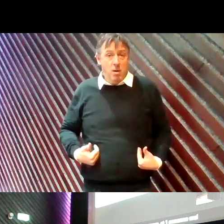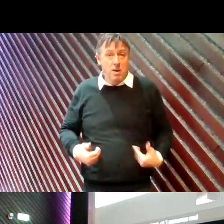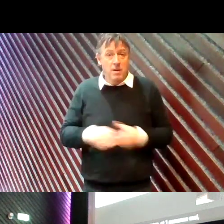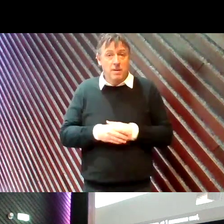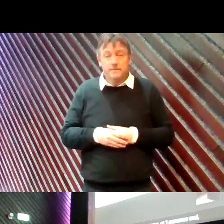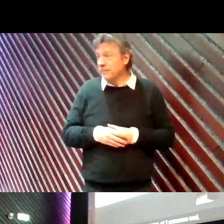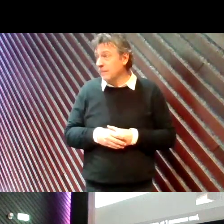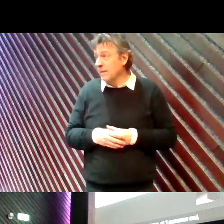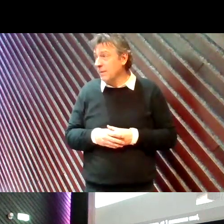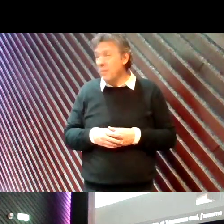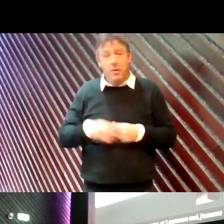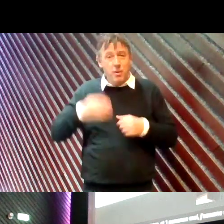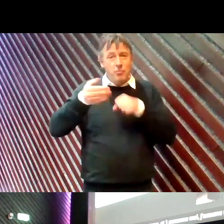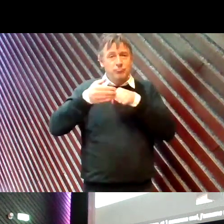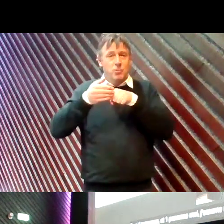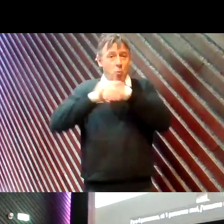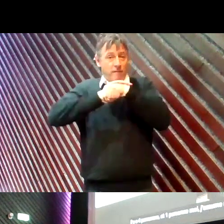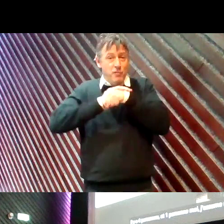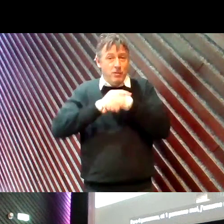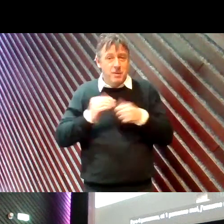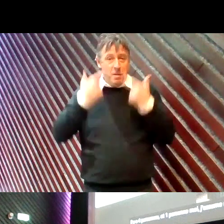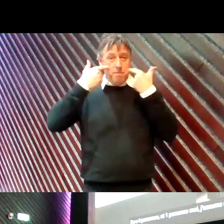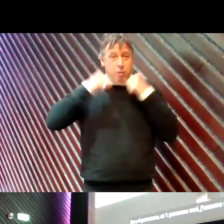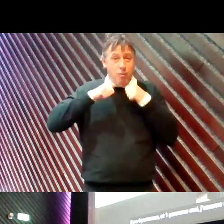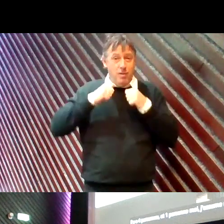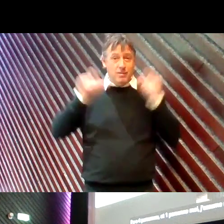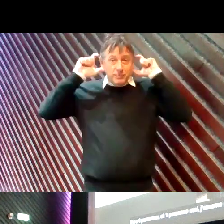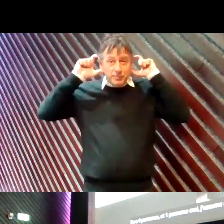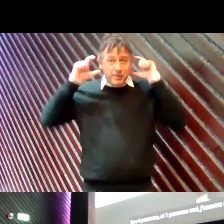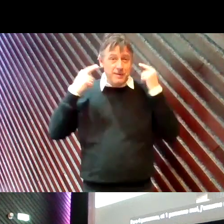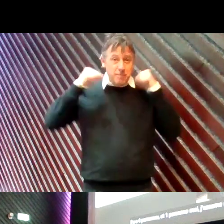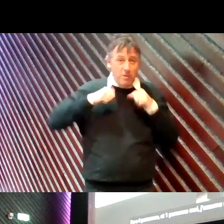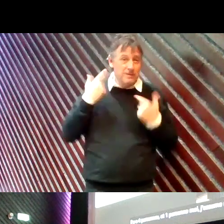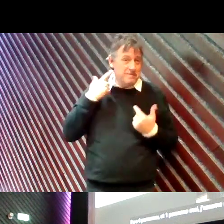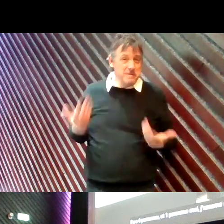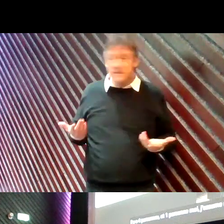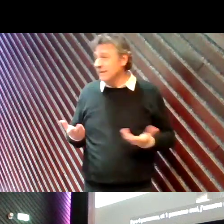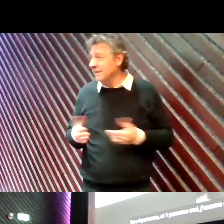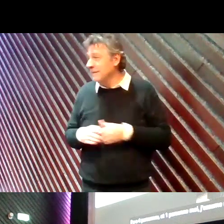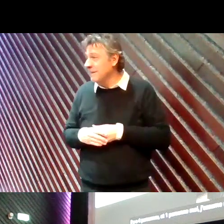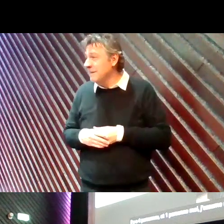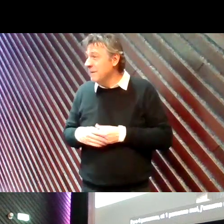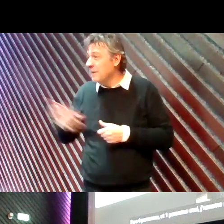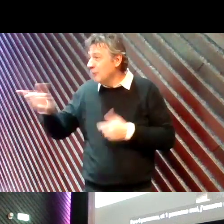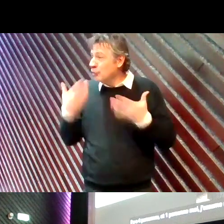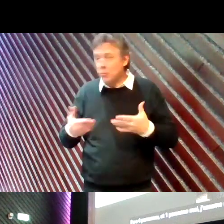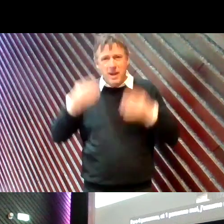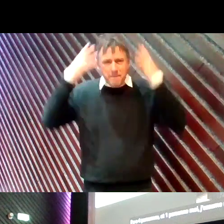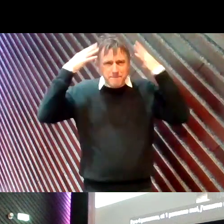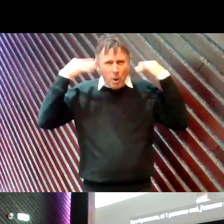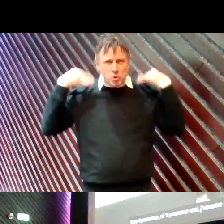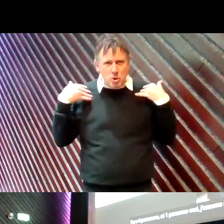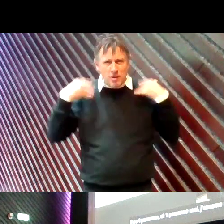ma coiffure, de toute façon, ne me permet pas de le faire légèrement, mais, comment ? Ça n pas mis la pièce. Non.